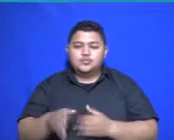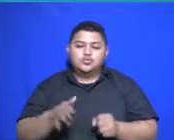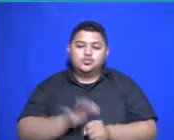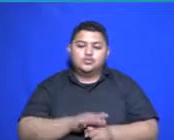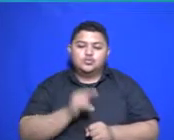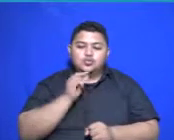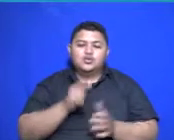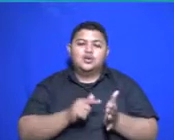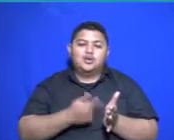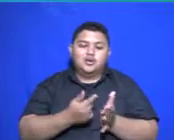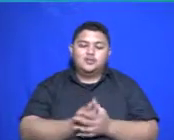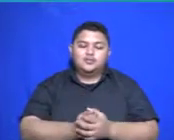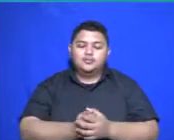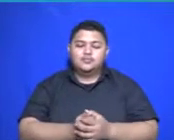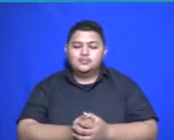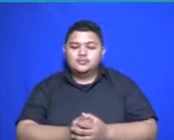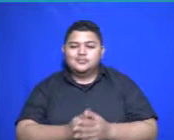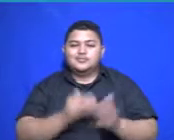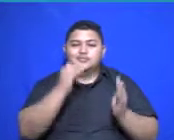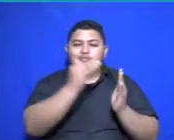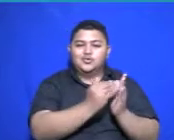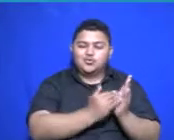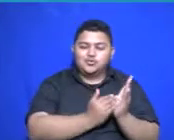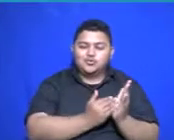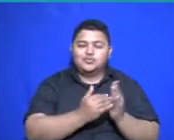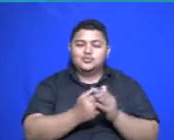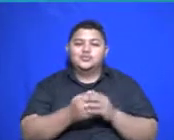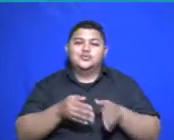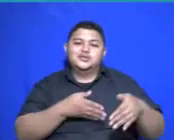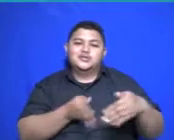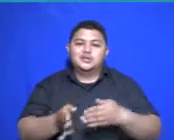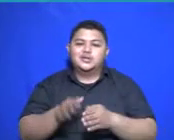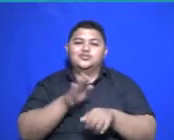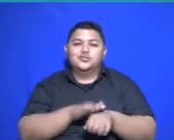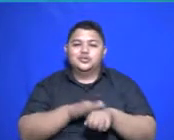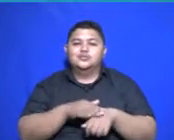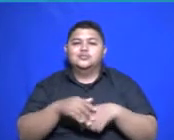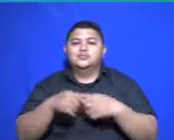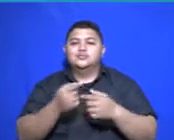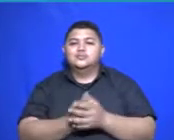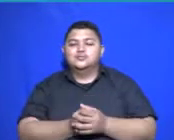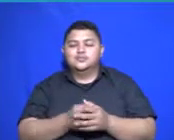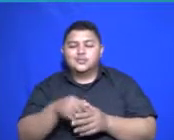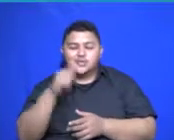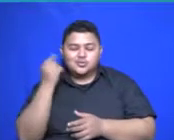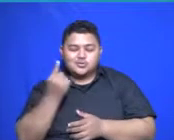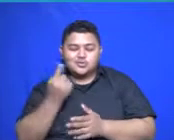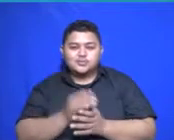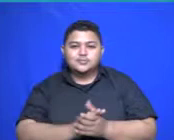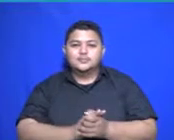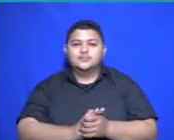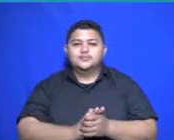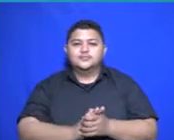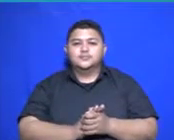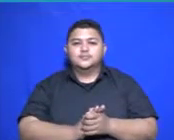untuk awal kita menyusun strategi kebudayaan, konsep strategi kebudayaan nasional pada yang